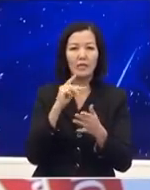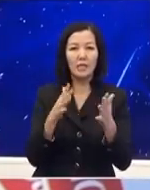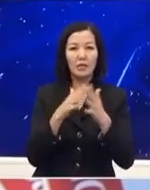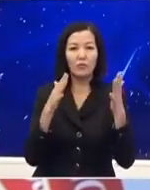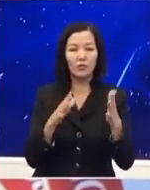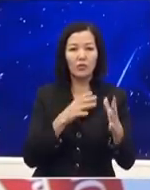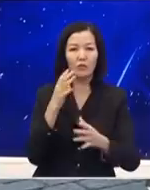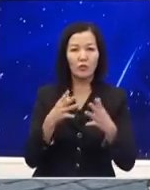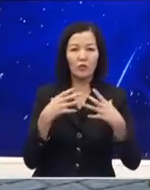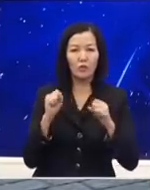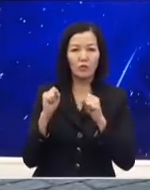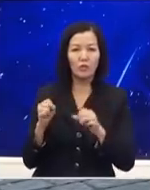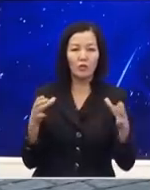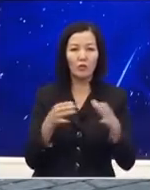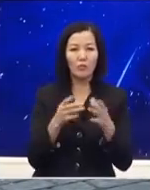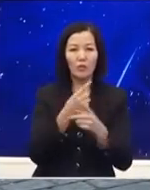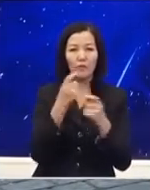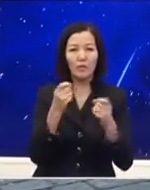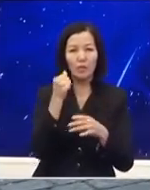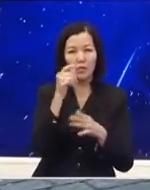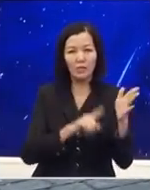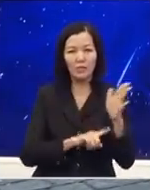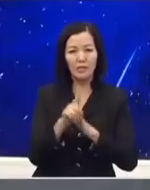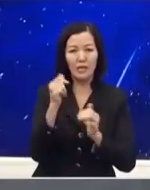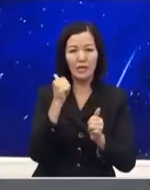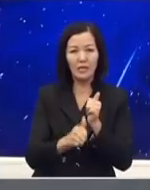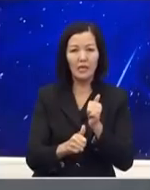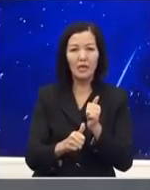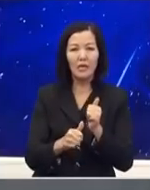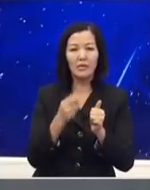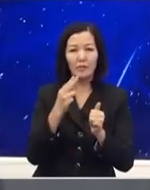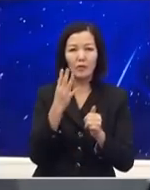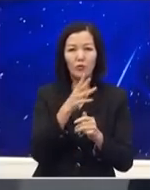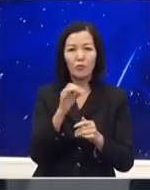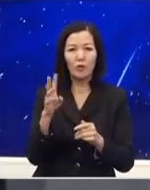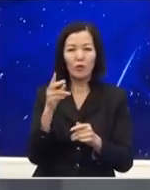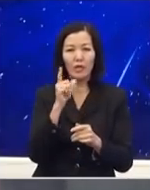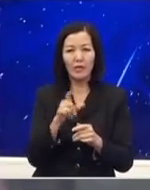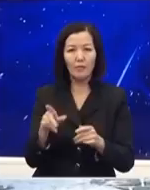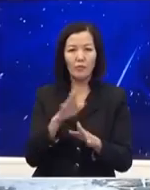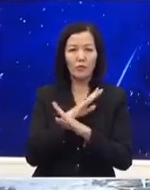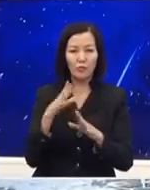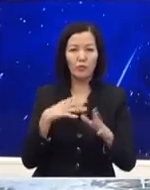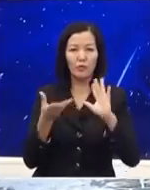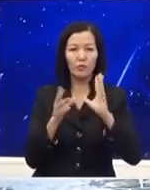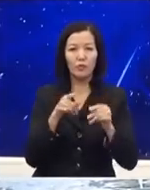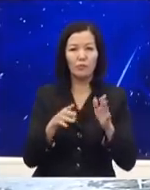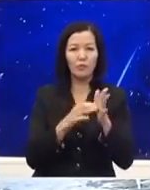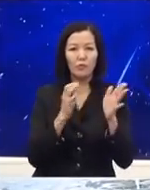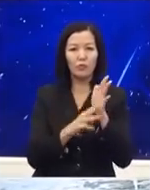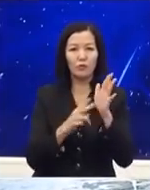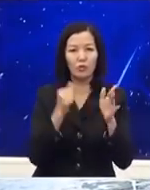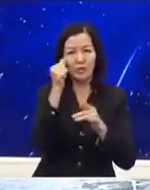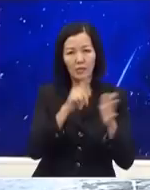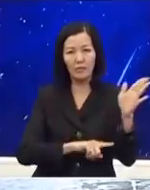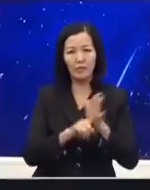орасан. Дүниежүзілік денсаулық сақтау ұйымының мәліметінше жыл сайын әлемде темекіден 4 миллион адам көз жұмады. Көрсеткіш 1997 жылдан